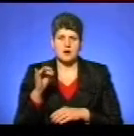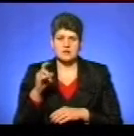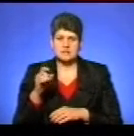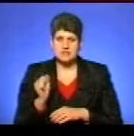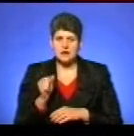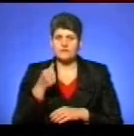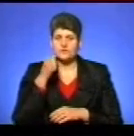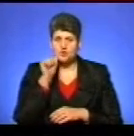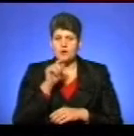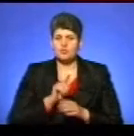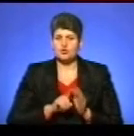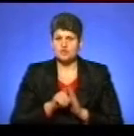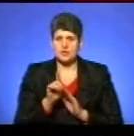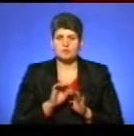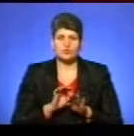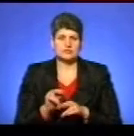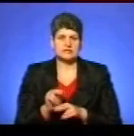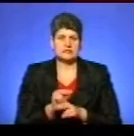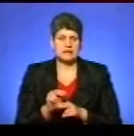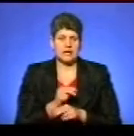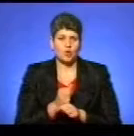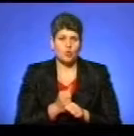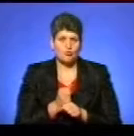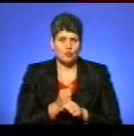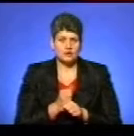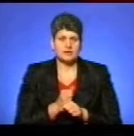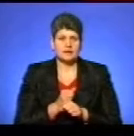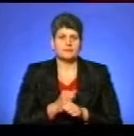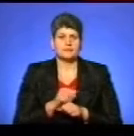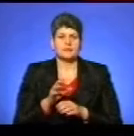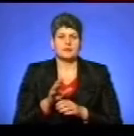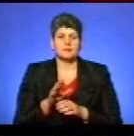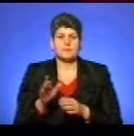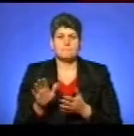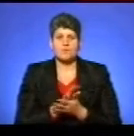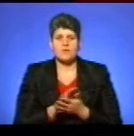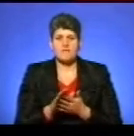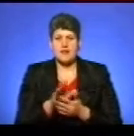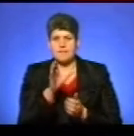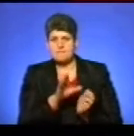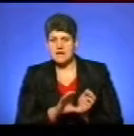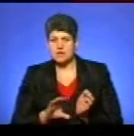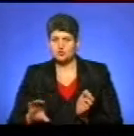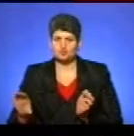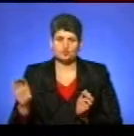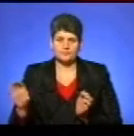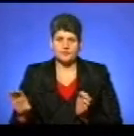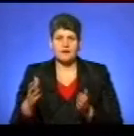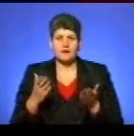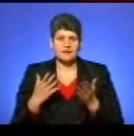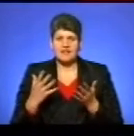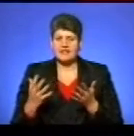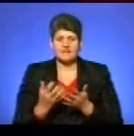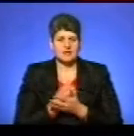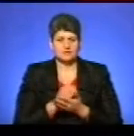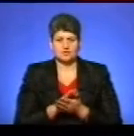почали вчора проводити роботи, гідромашиною промивали мережу, ось, але промити не